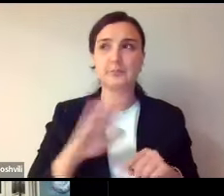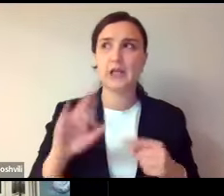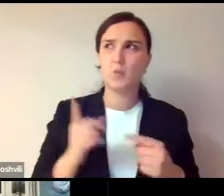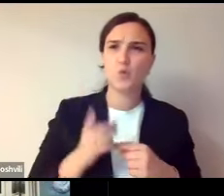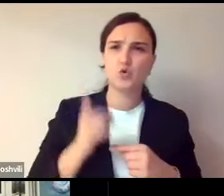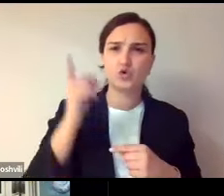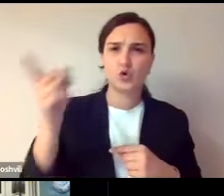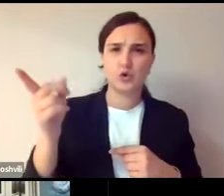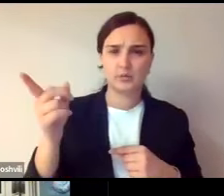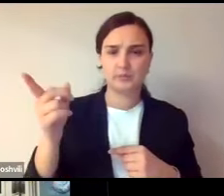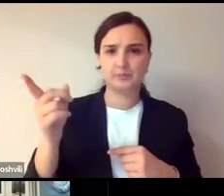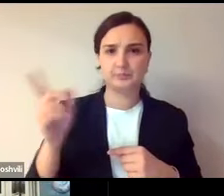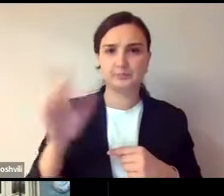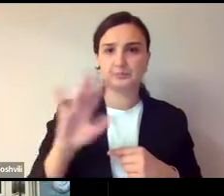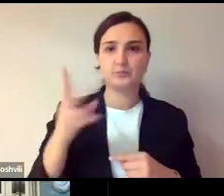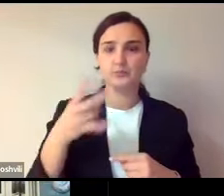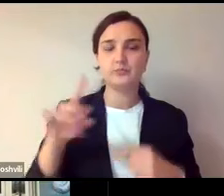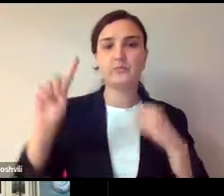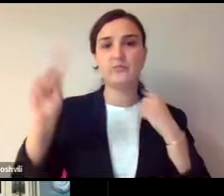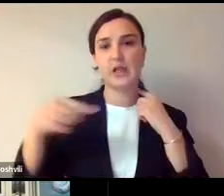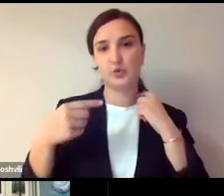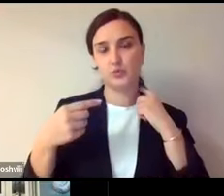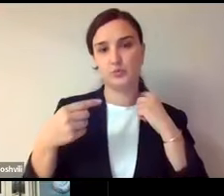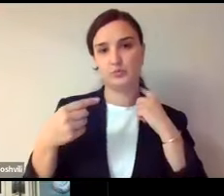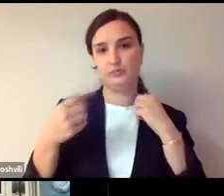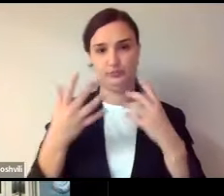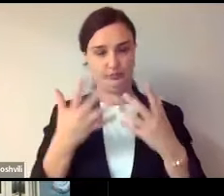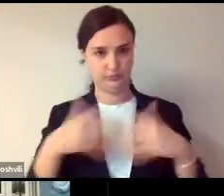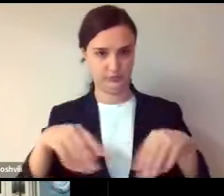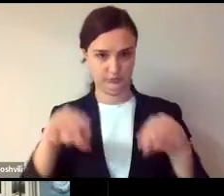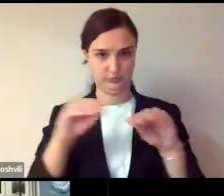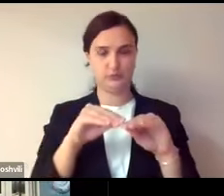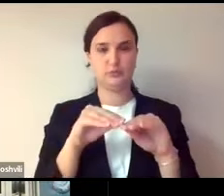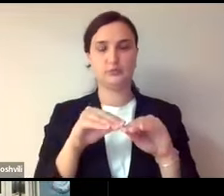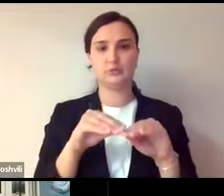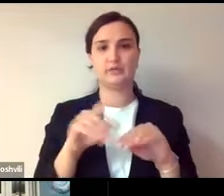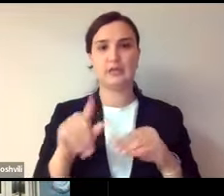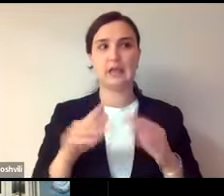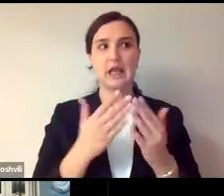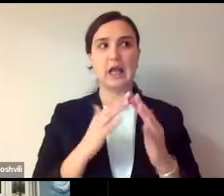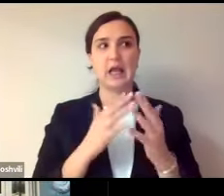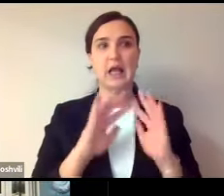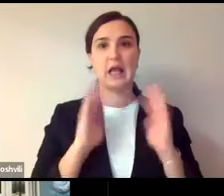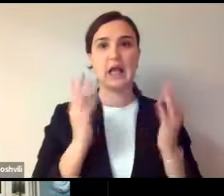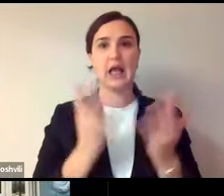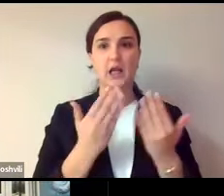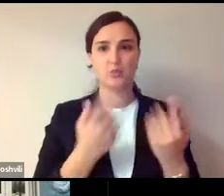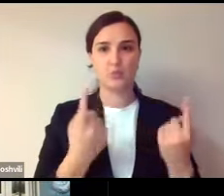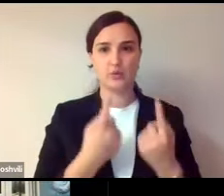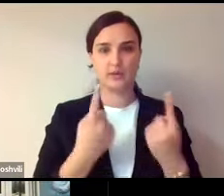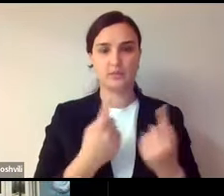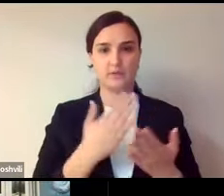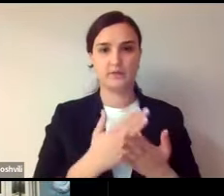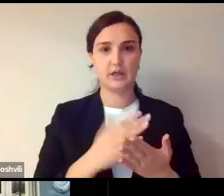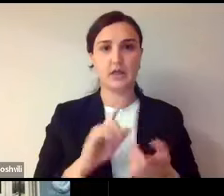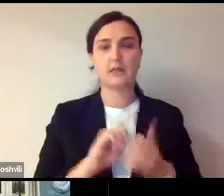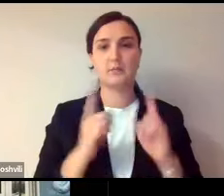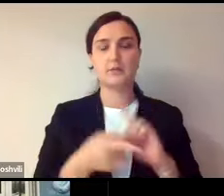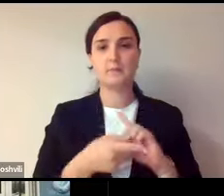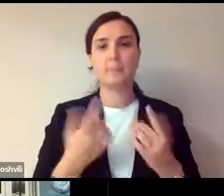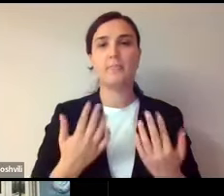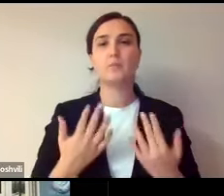ესე ვთქვათ, არ უნდა ბაიძულოთ ოჯახი მოშორდეს იმ გარემოს, რომელიც მისთვის ძალიან ბუნებრივია, არამედ